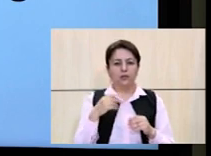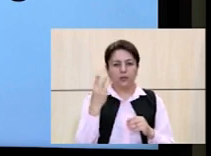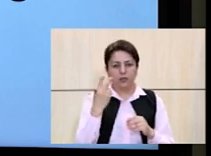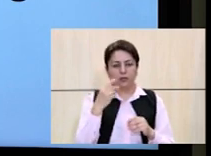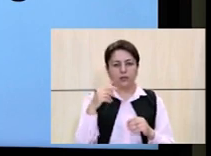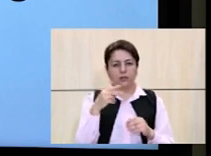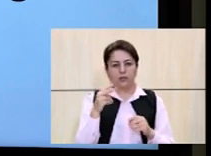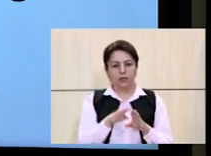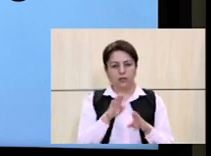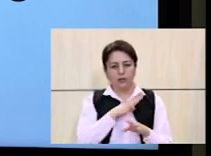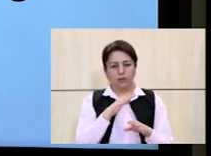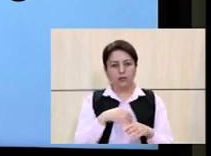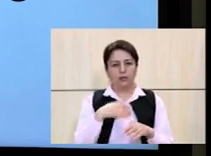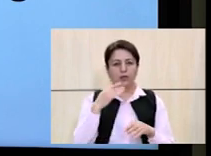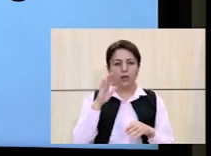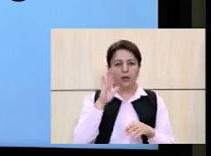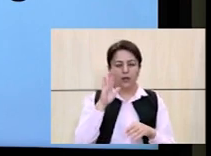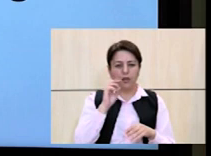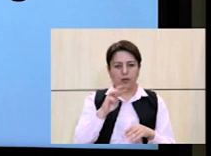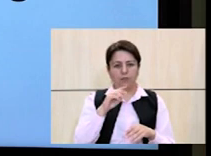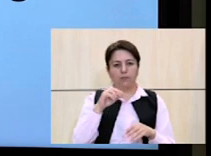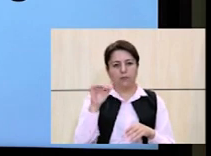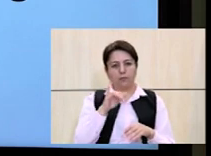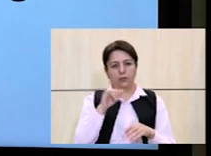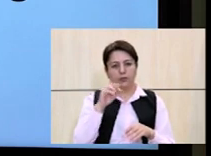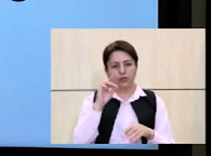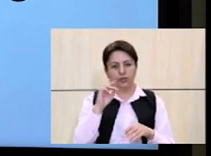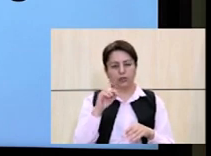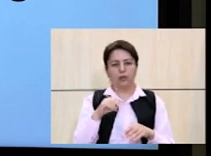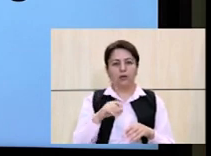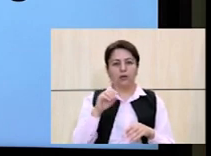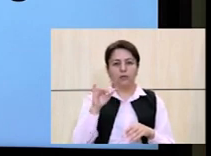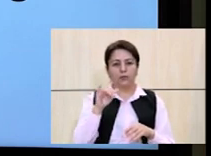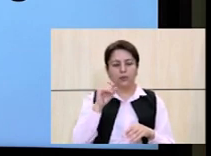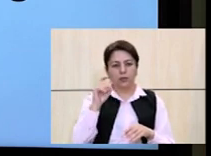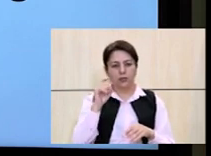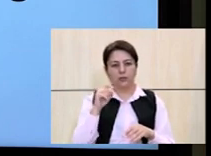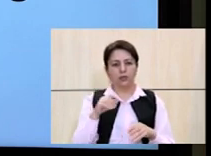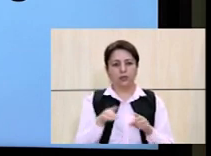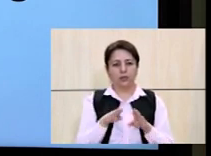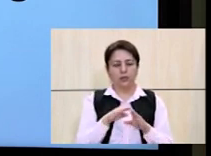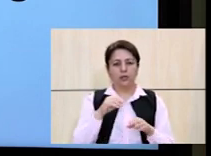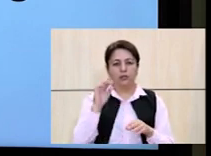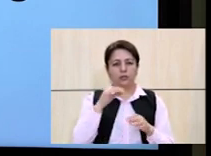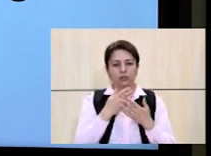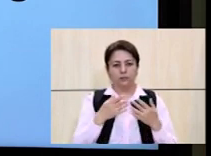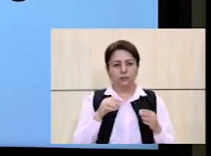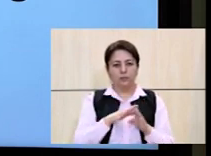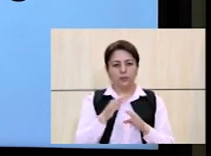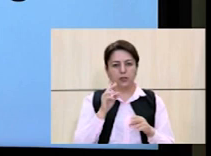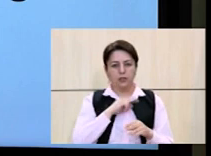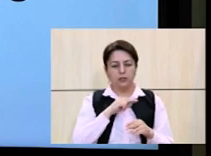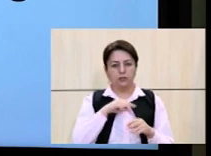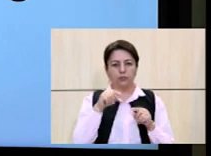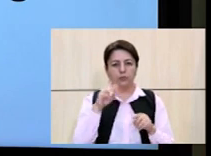energiyaning formulasi esa m ko'paytirilgan j ko'paytirilgan h ga teng. Jismning bajargan ishi uning